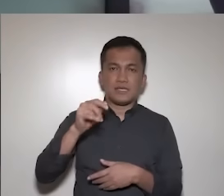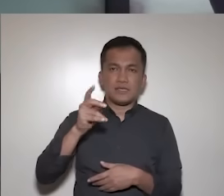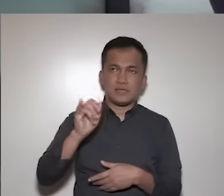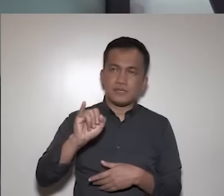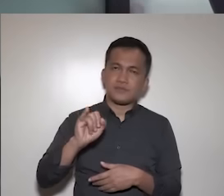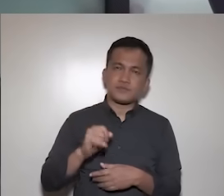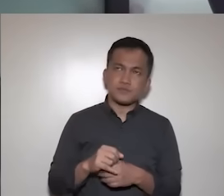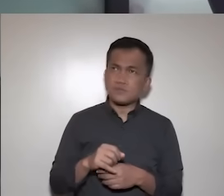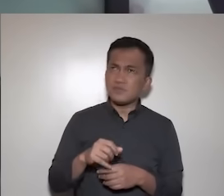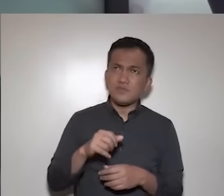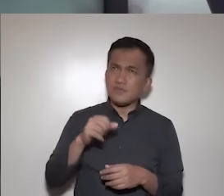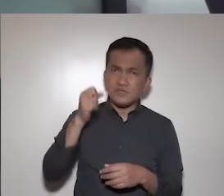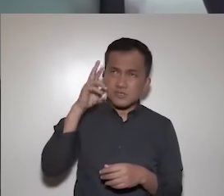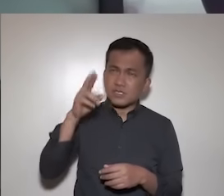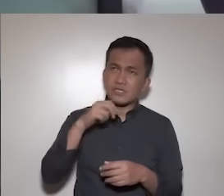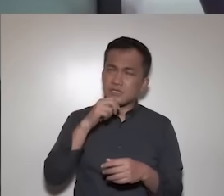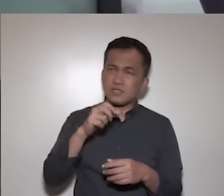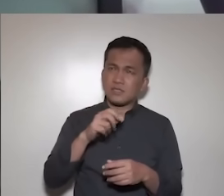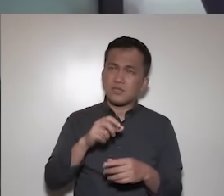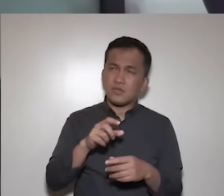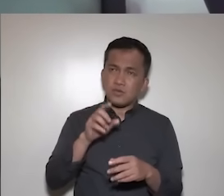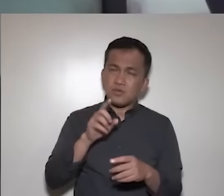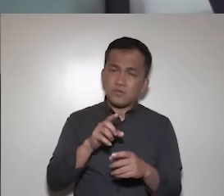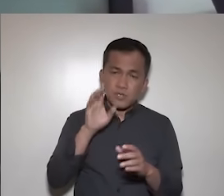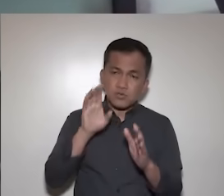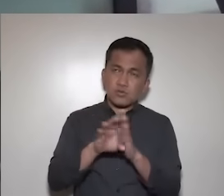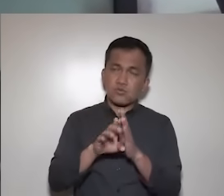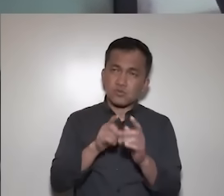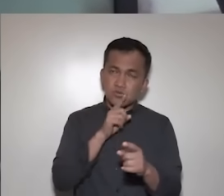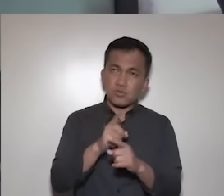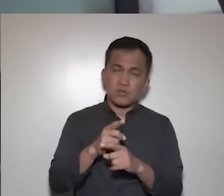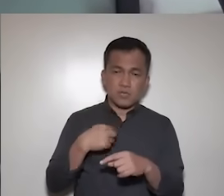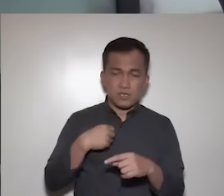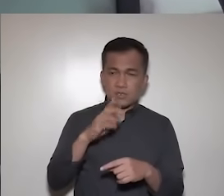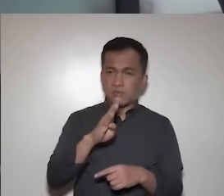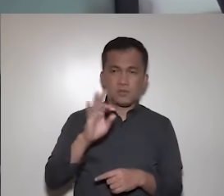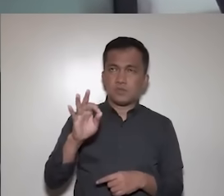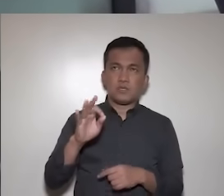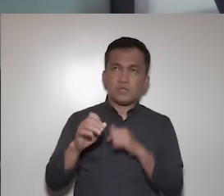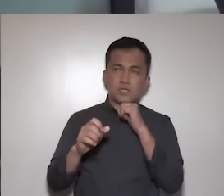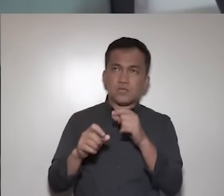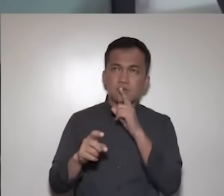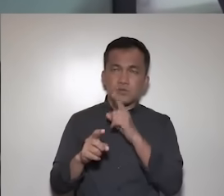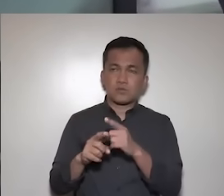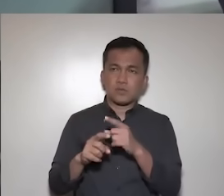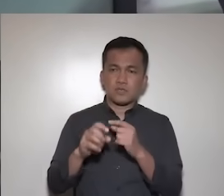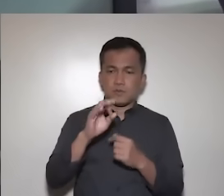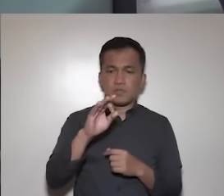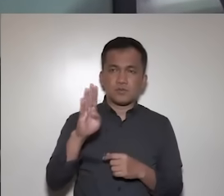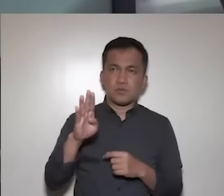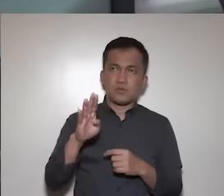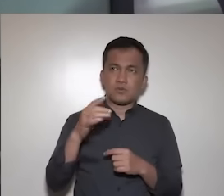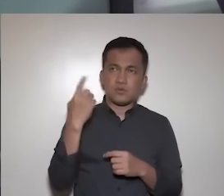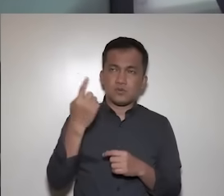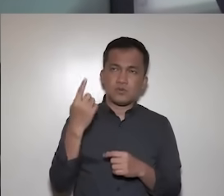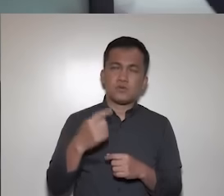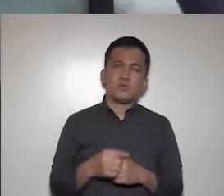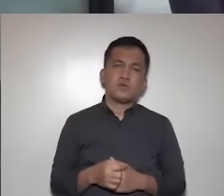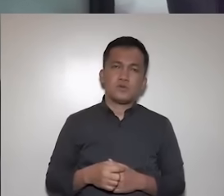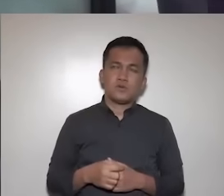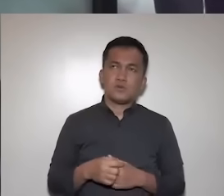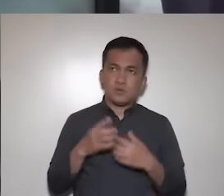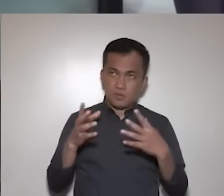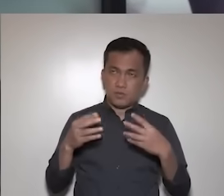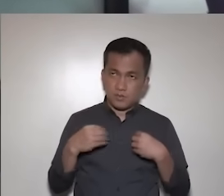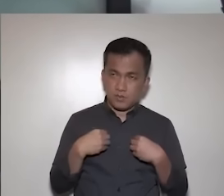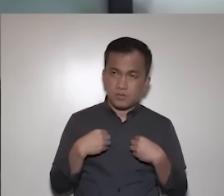yan. Yung picture po, totoo po yan, sir. Pero yung makipag-boyfriend, hindi po yan totoo. Kasi sa Facebook lang po yan talaga, sir.